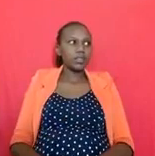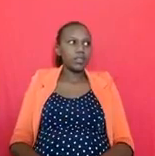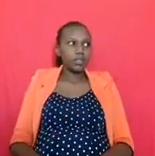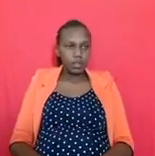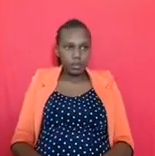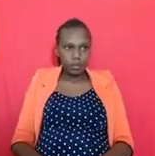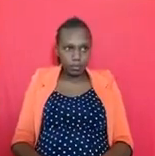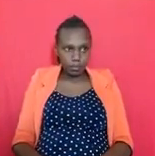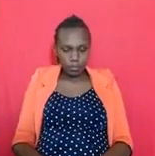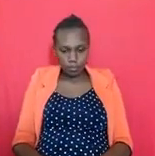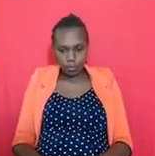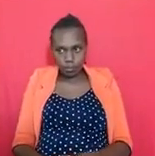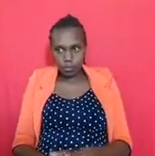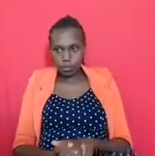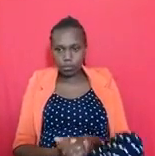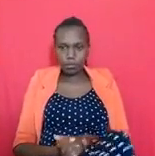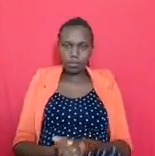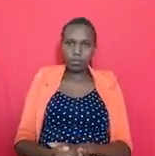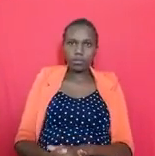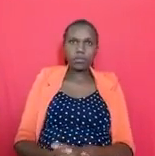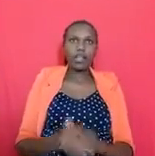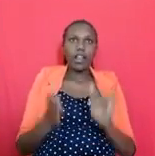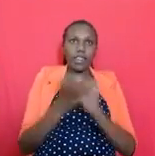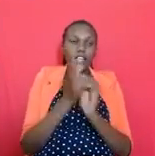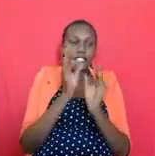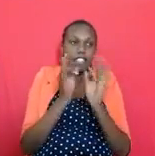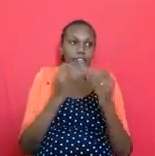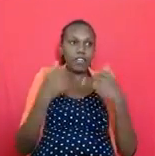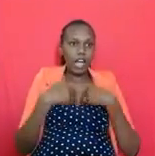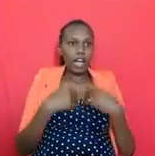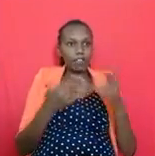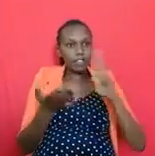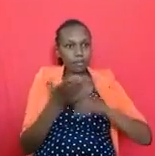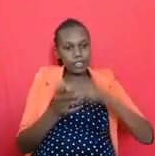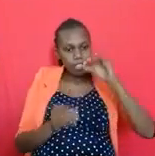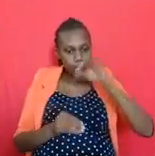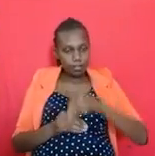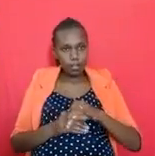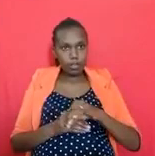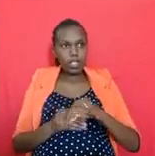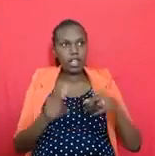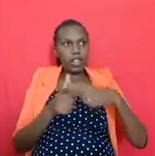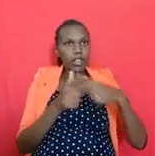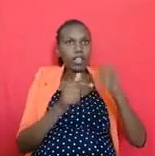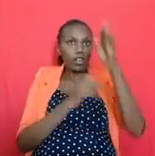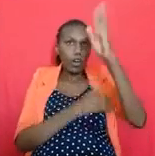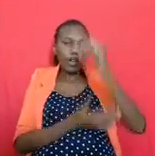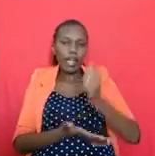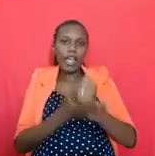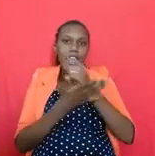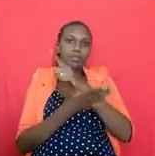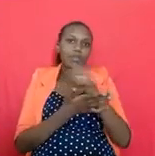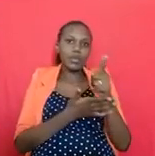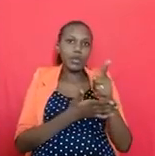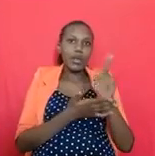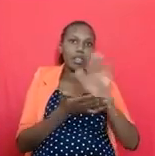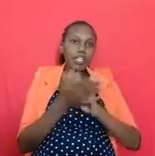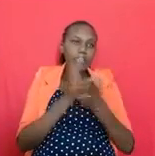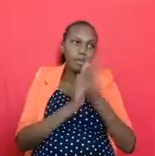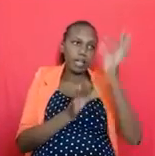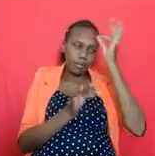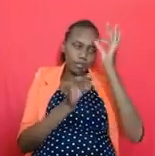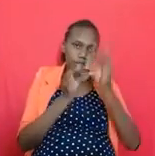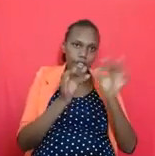tukururu mbere mundu atana kinya guikia kura. Nigedho ulea uiketi ya kura. Tafadhali itaidhio negai, utuweka muihoke